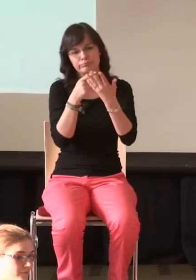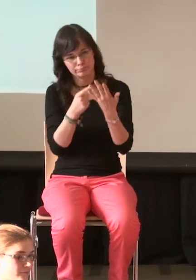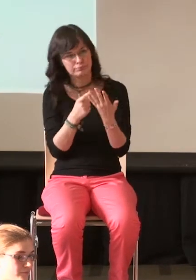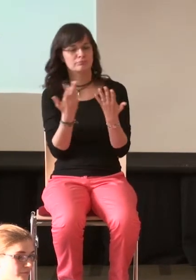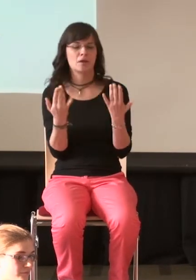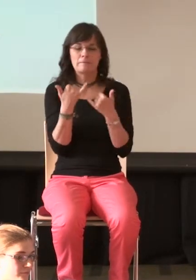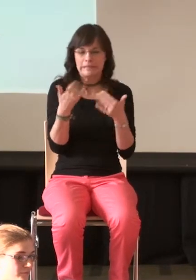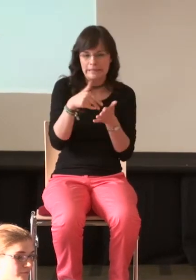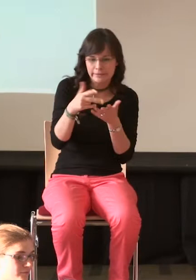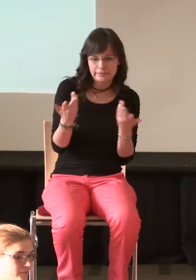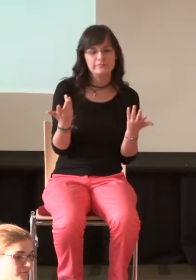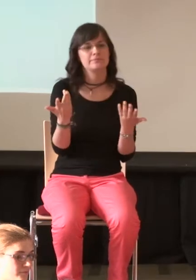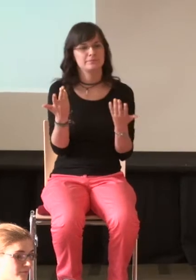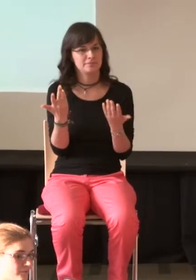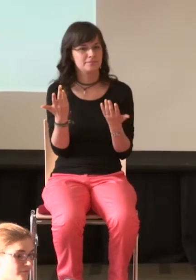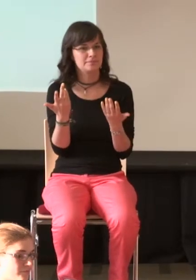Patienten,